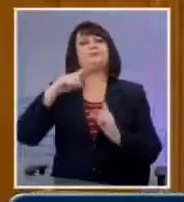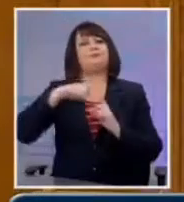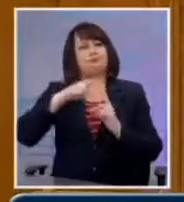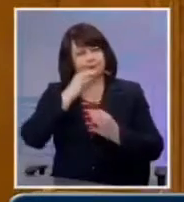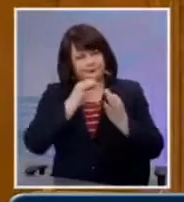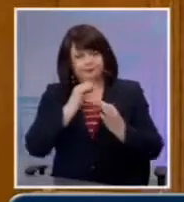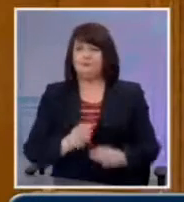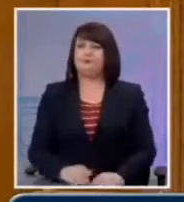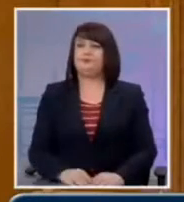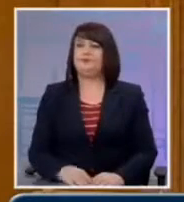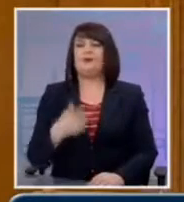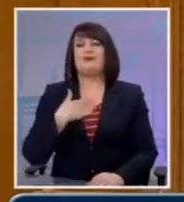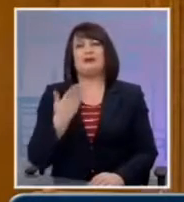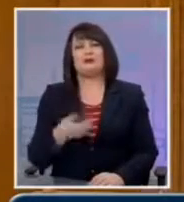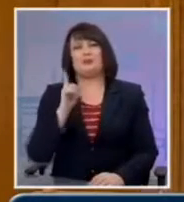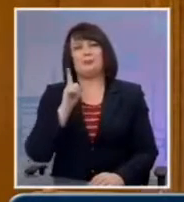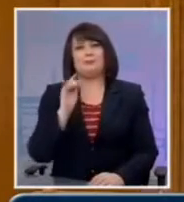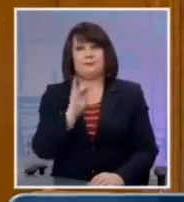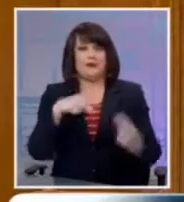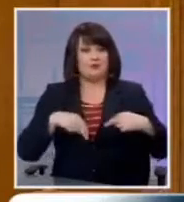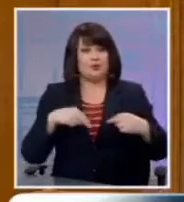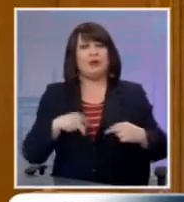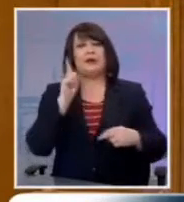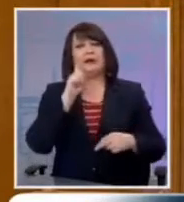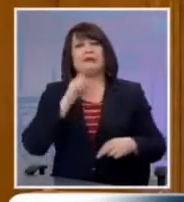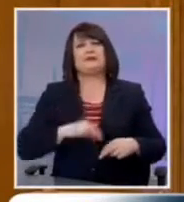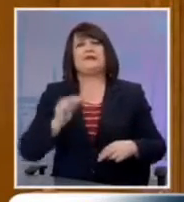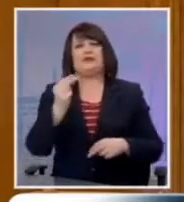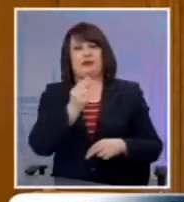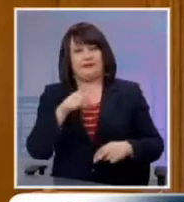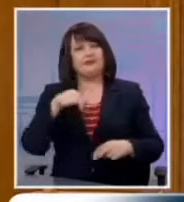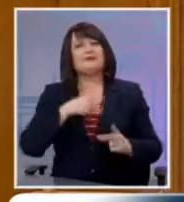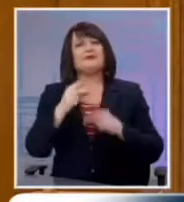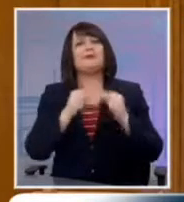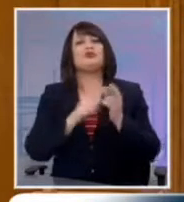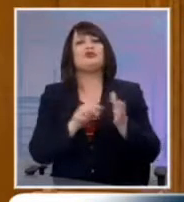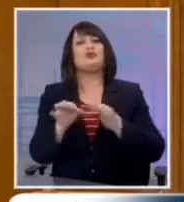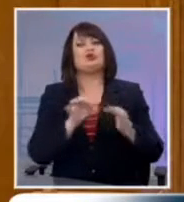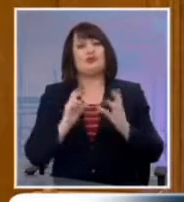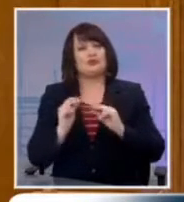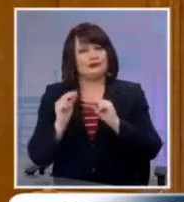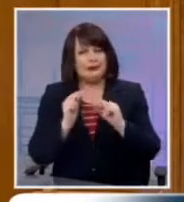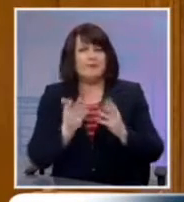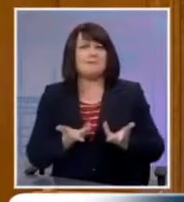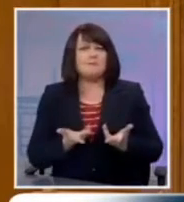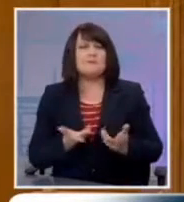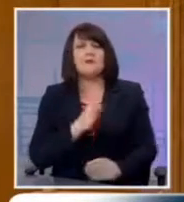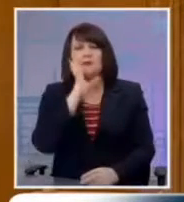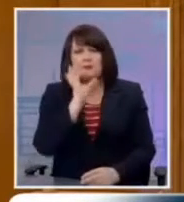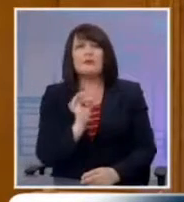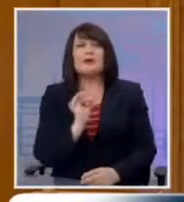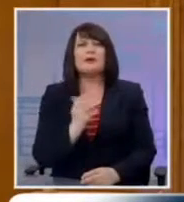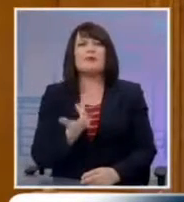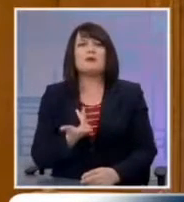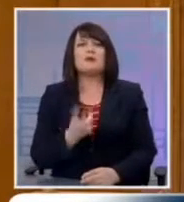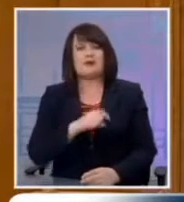Υπουργοί, κυρίες και κύριοι συνάδελφοι, συζητάμε σήμερα αυτό το νομοσχέδιο και είναι πράγματι